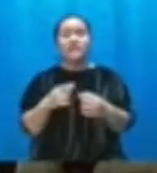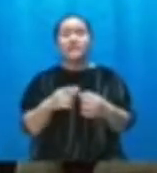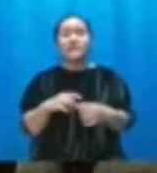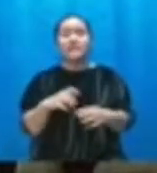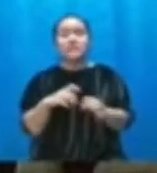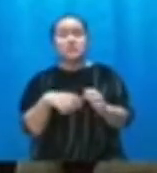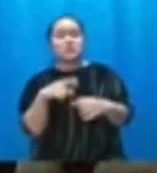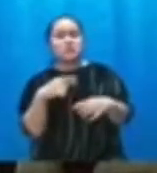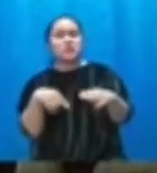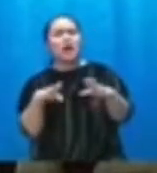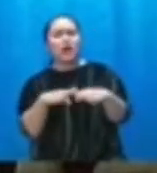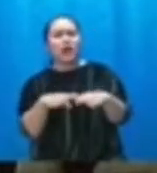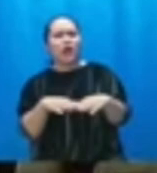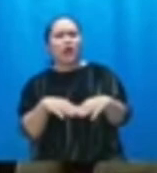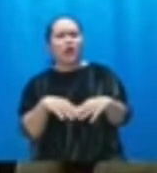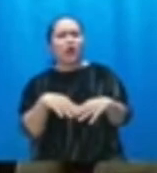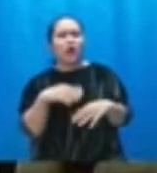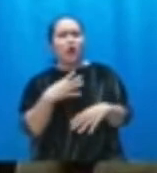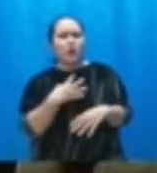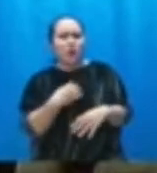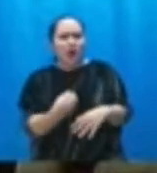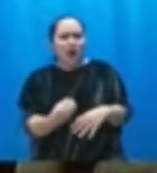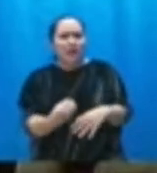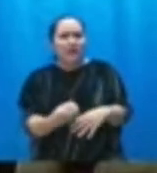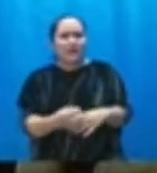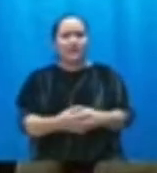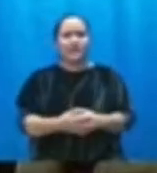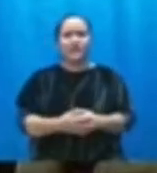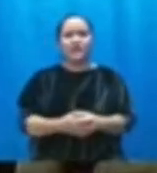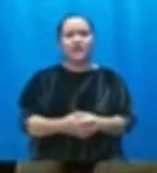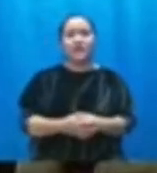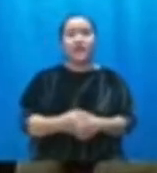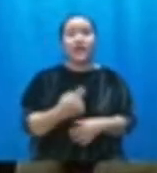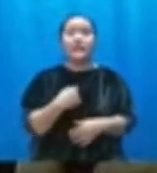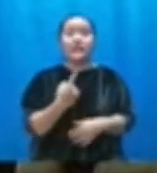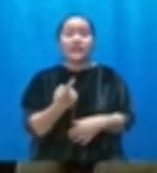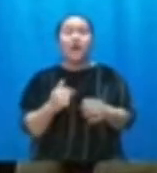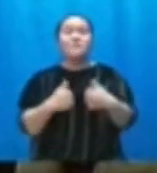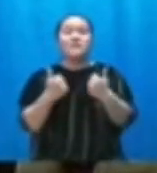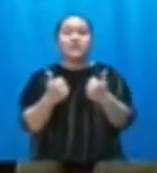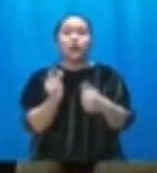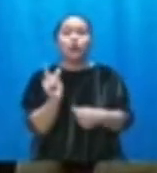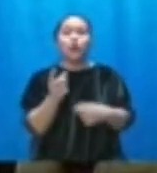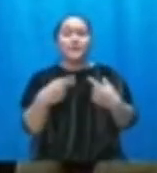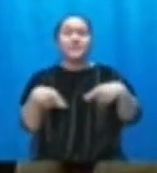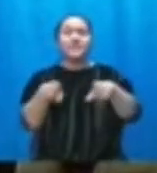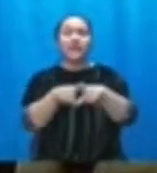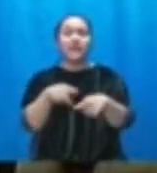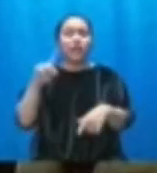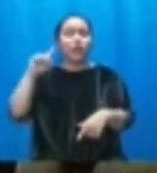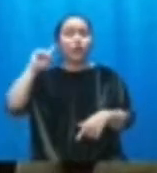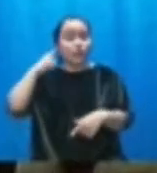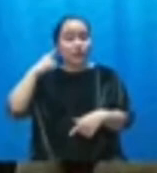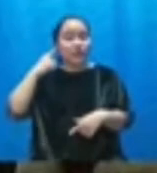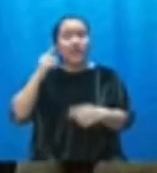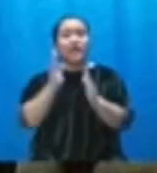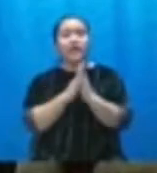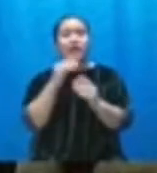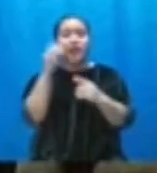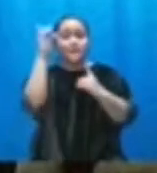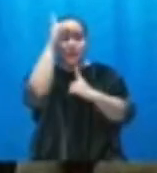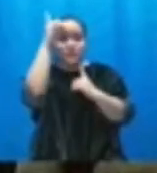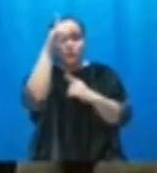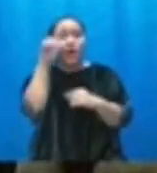Hai secara imoney Ayo kita bisa menjadi tuli dan bisu karena apa